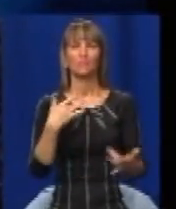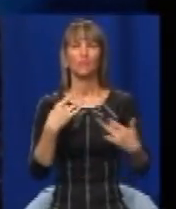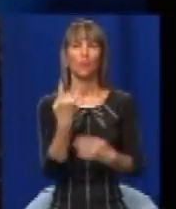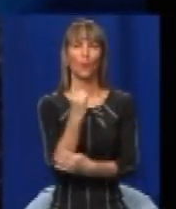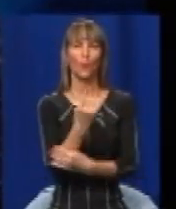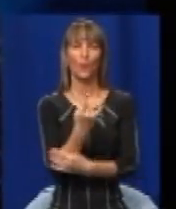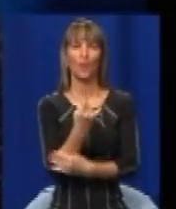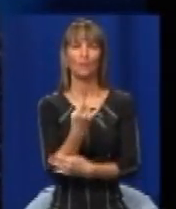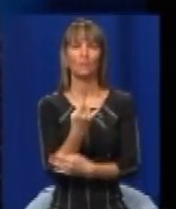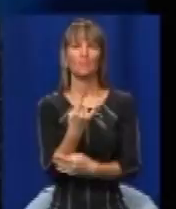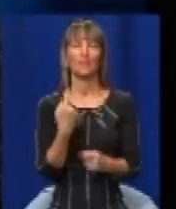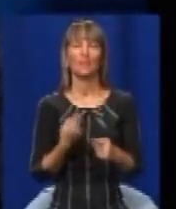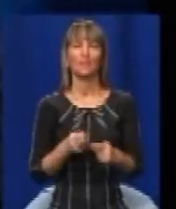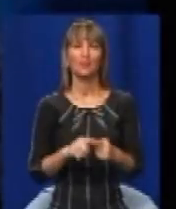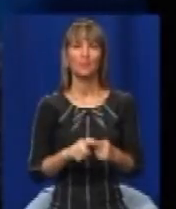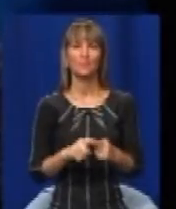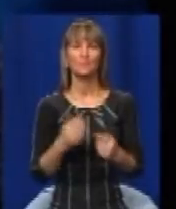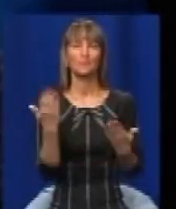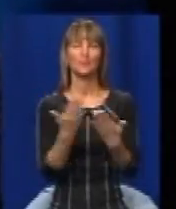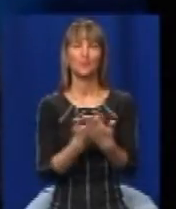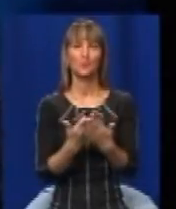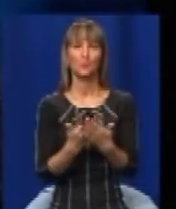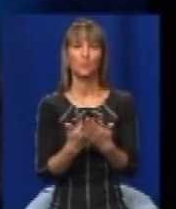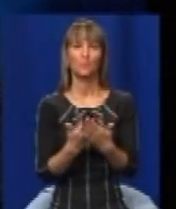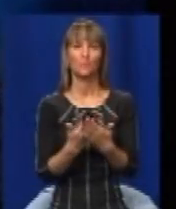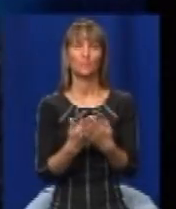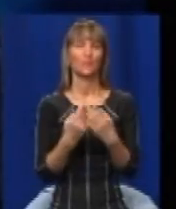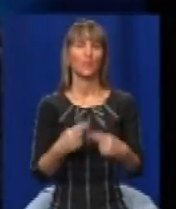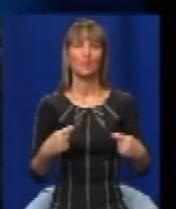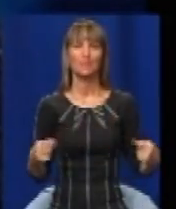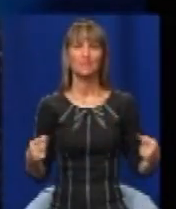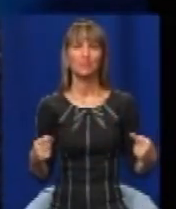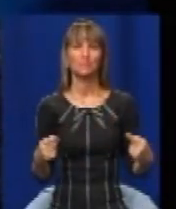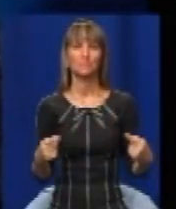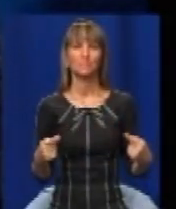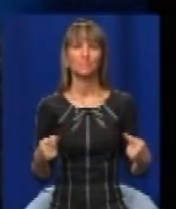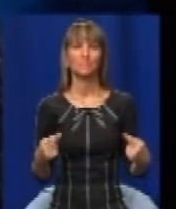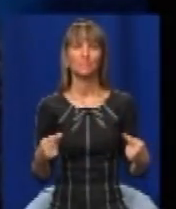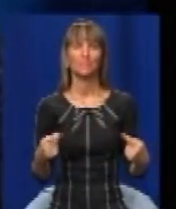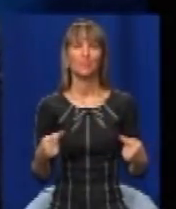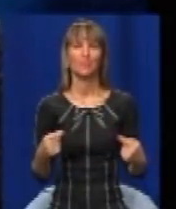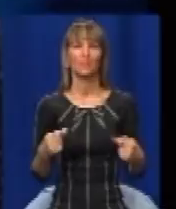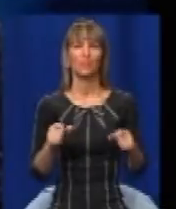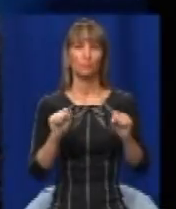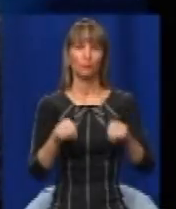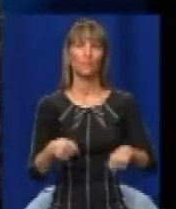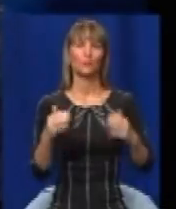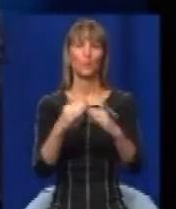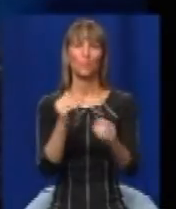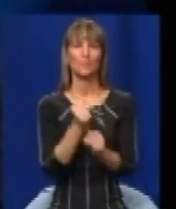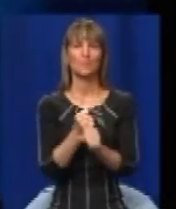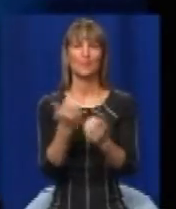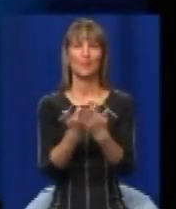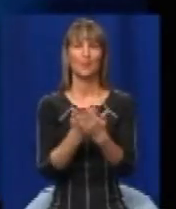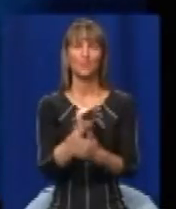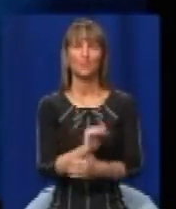кукол. Только кино может быть разным. Можно и дома устроить кино